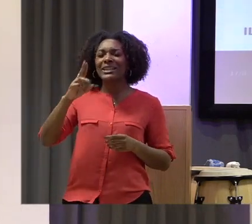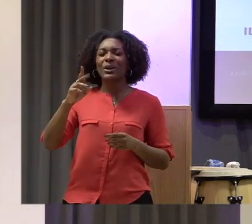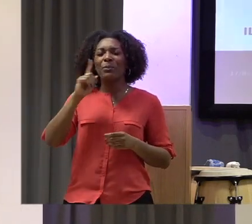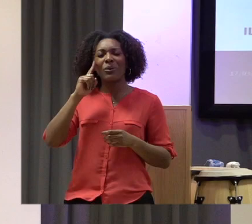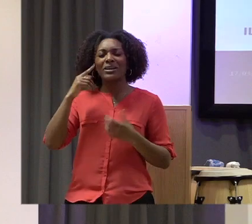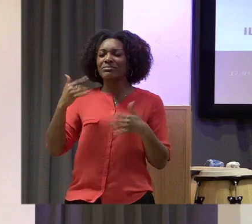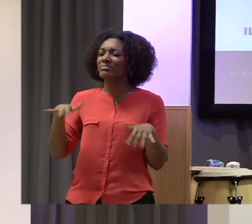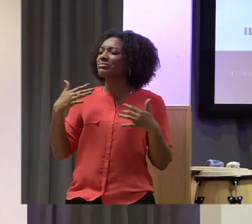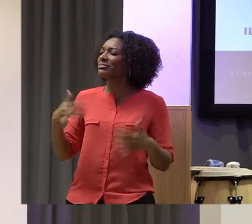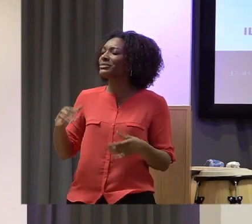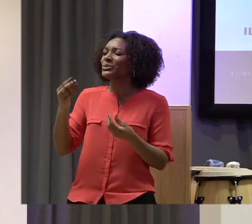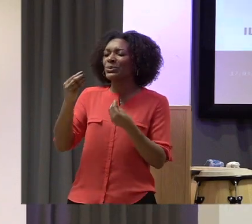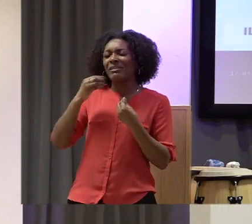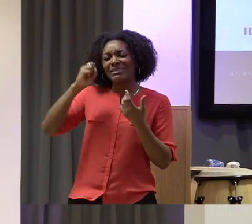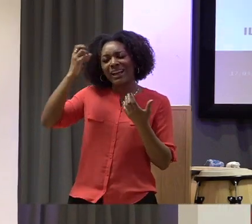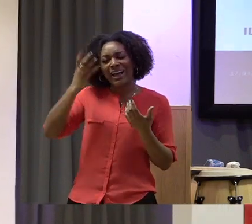grâce.